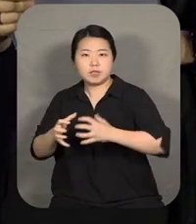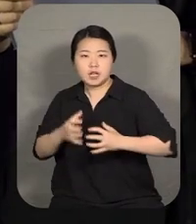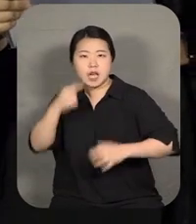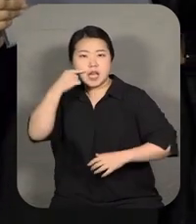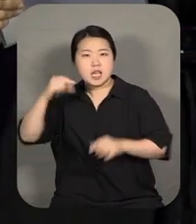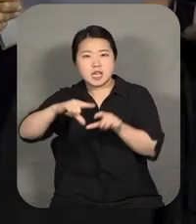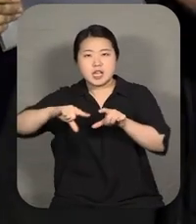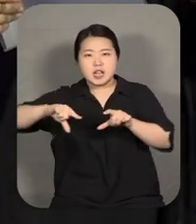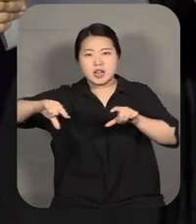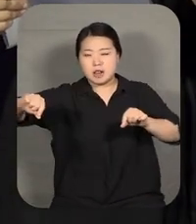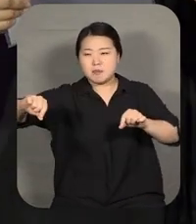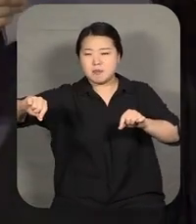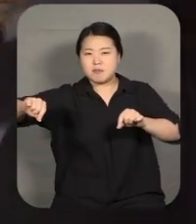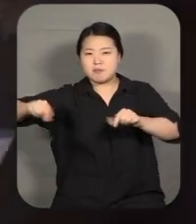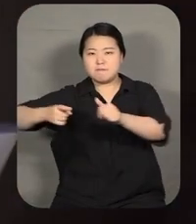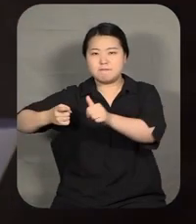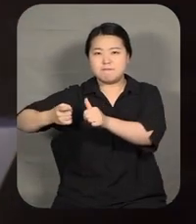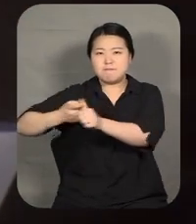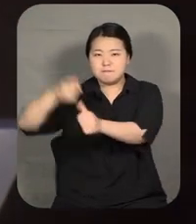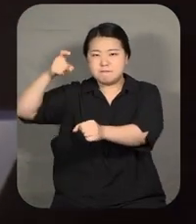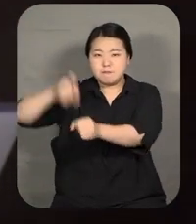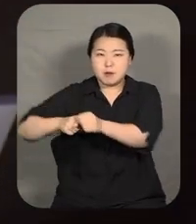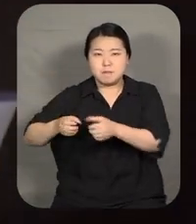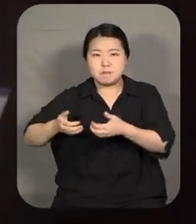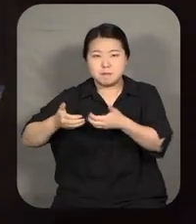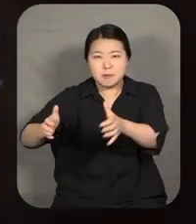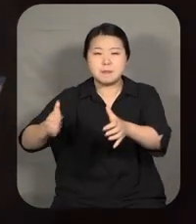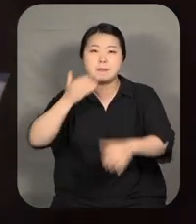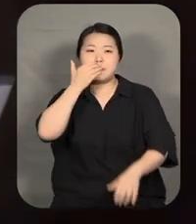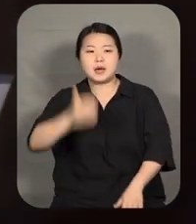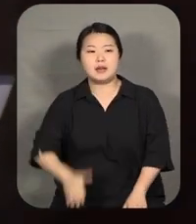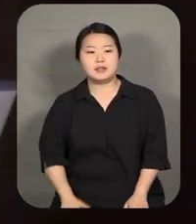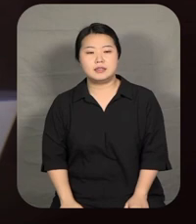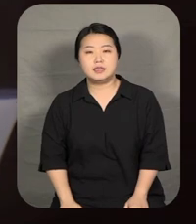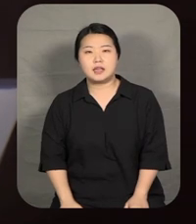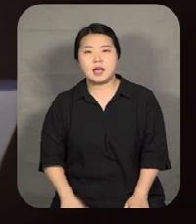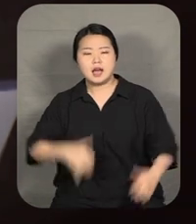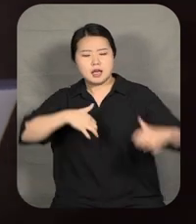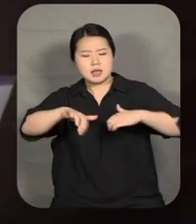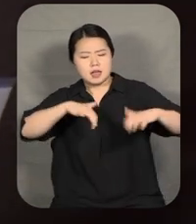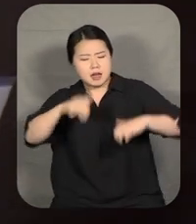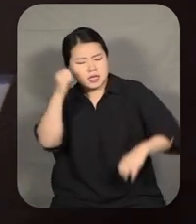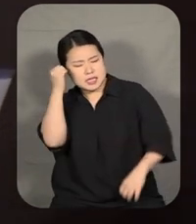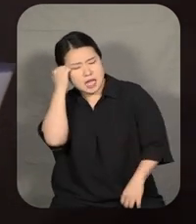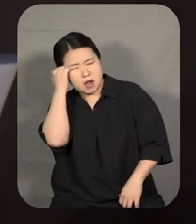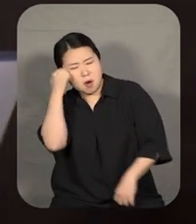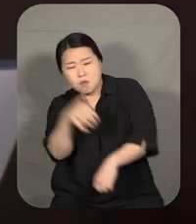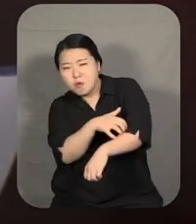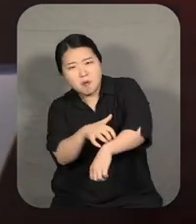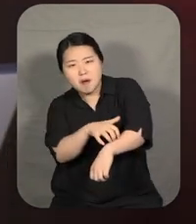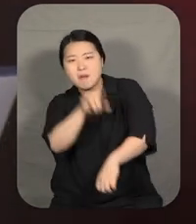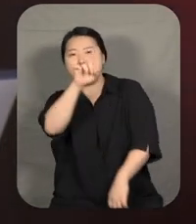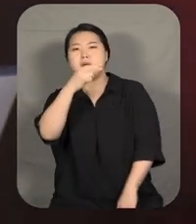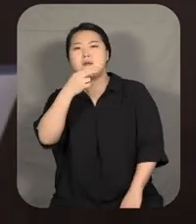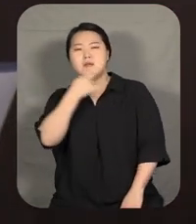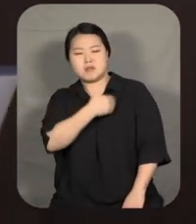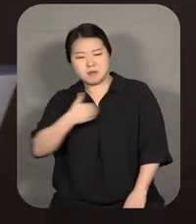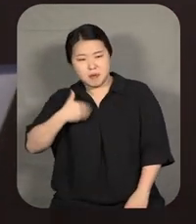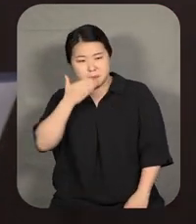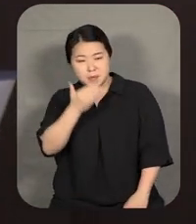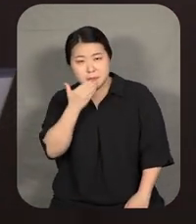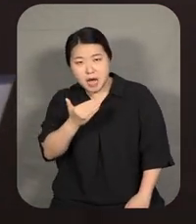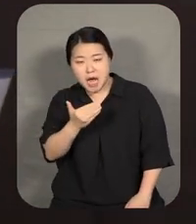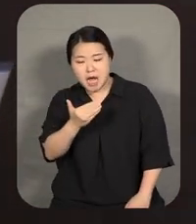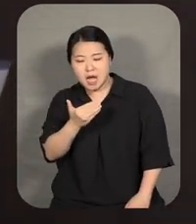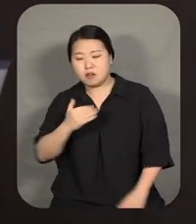찰나에 녹였다. 풍찬 노숙은 아무렇지도 않은 일상이요 중과 부적의 교전